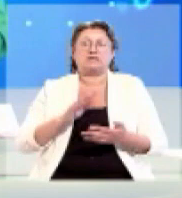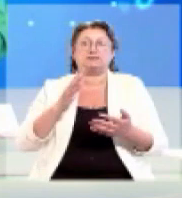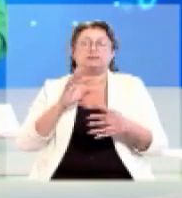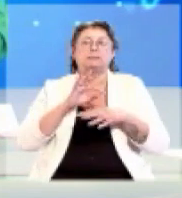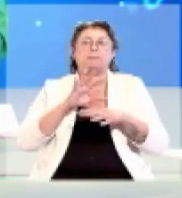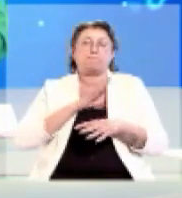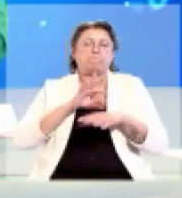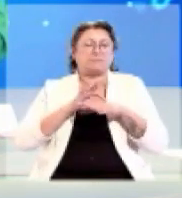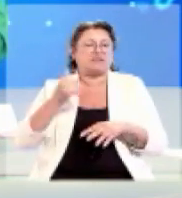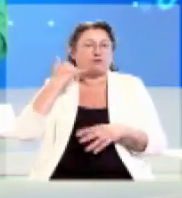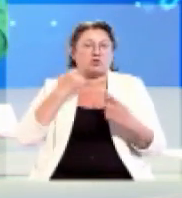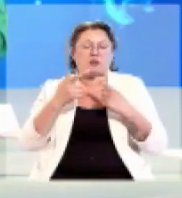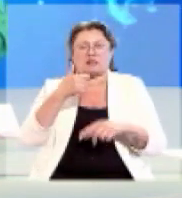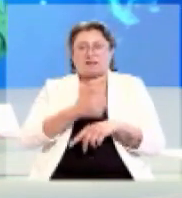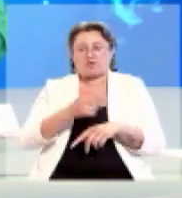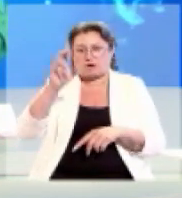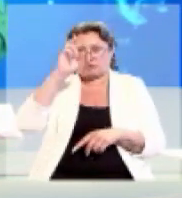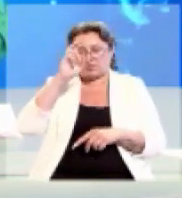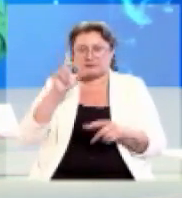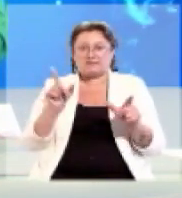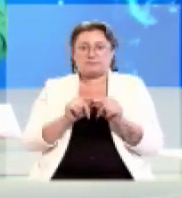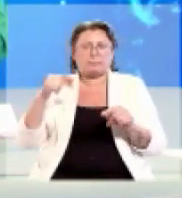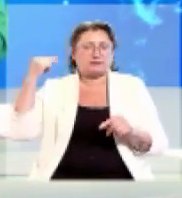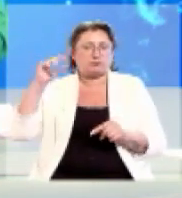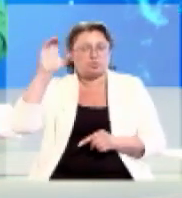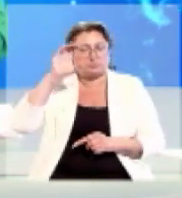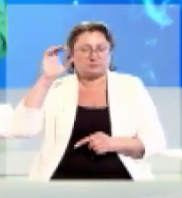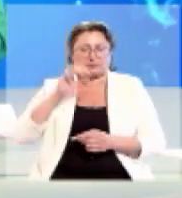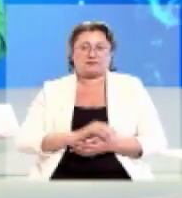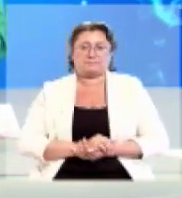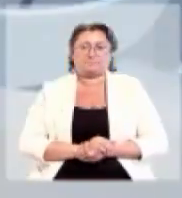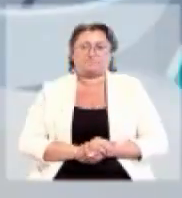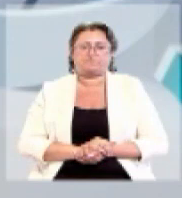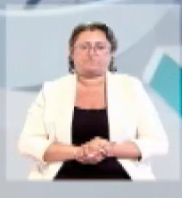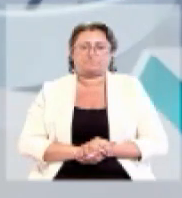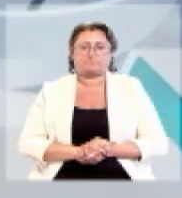Состоялся телефонный разговор главы государства с президентом Узбекистана.